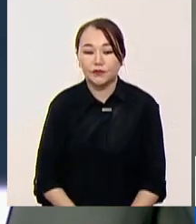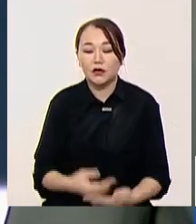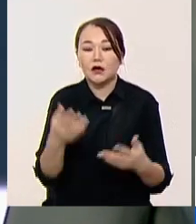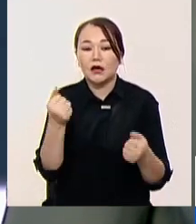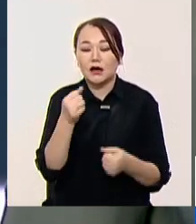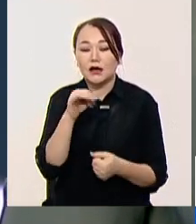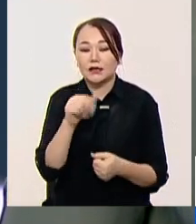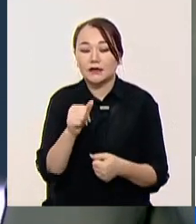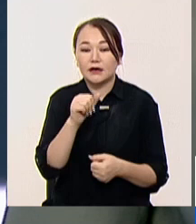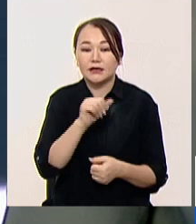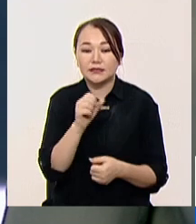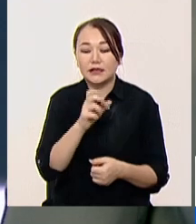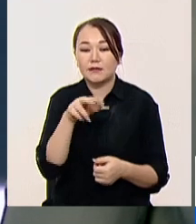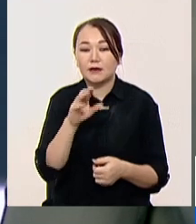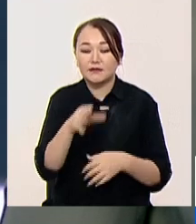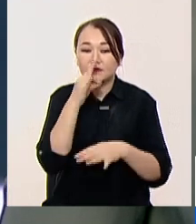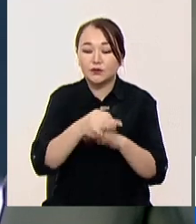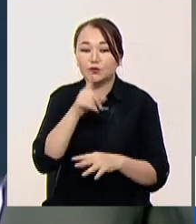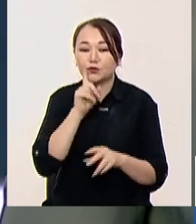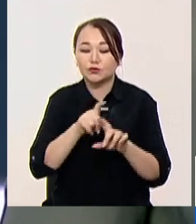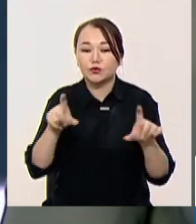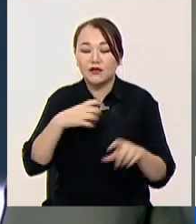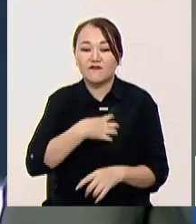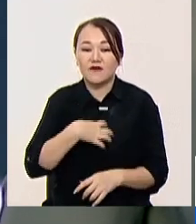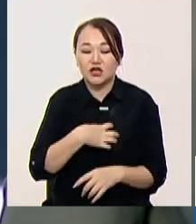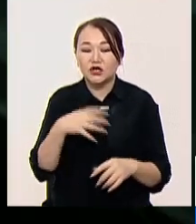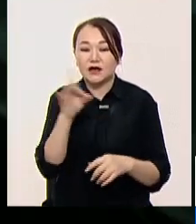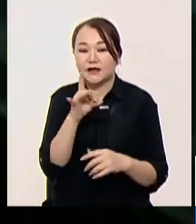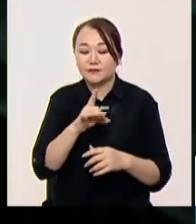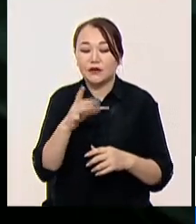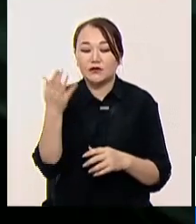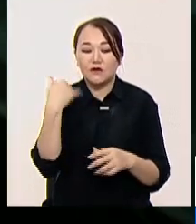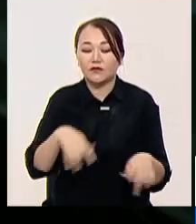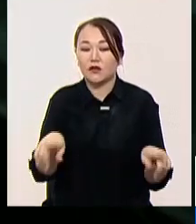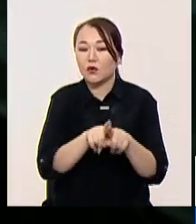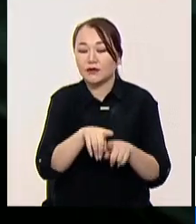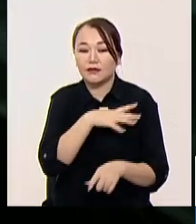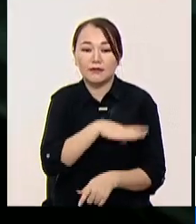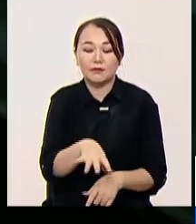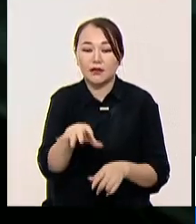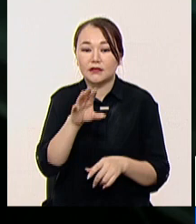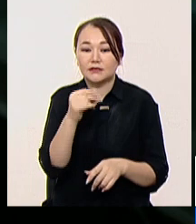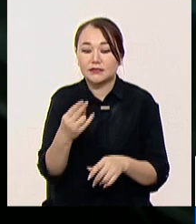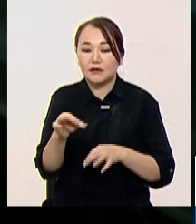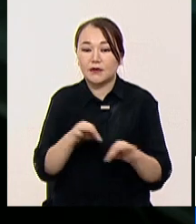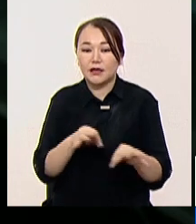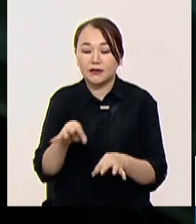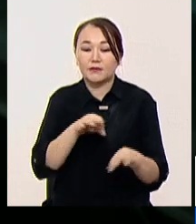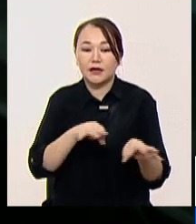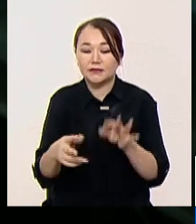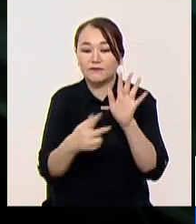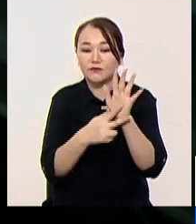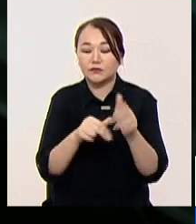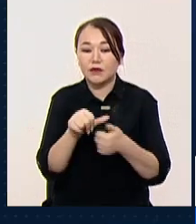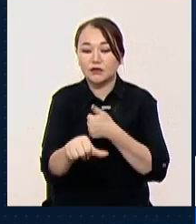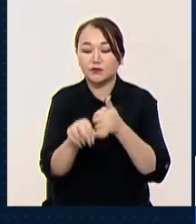Айда, Асхат Аймағамбетовтың айтуынша, жайлы мектеп маңыздылығы мен ауқымдылығы жағынан бұрын-соңды болмаған ұлттық жоба, және министр жобаның 8